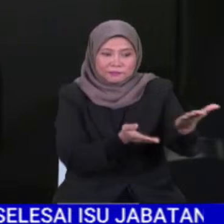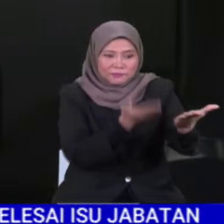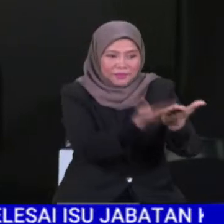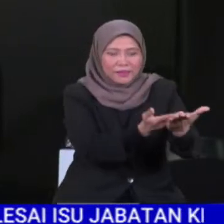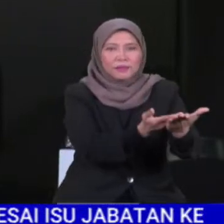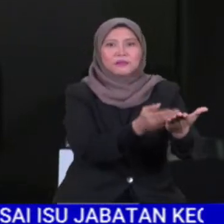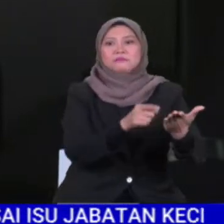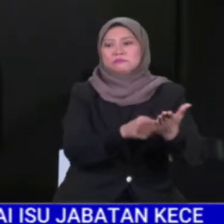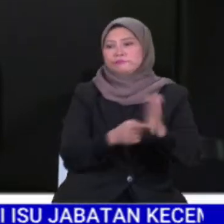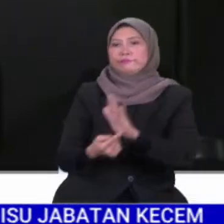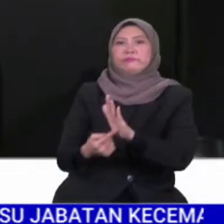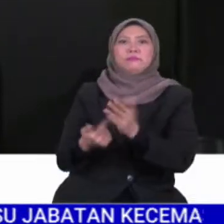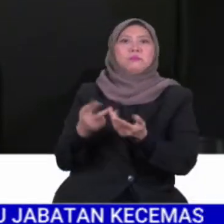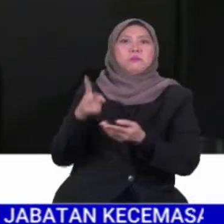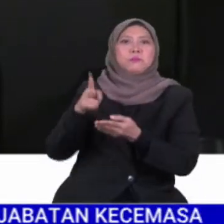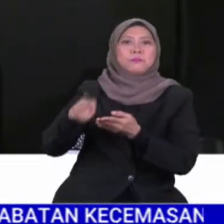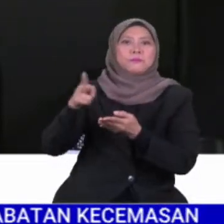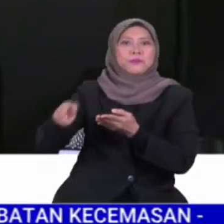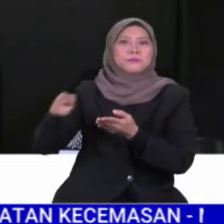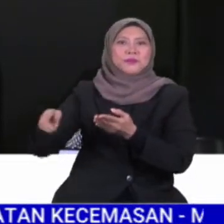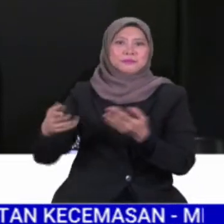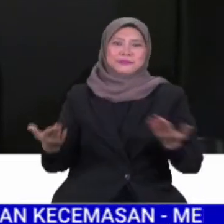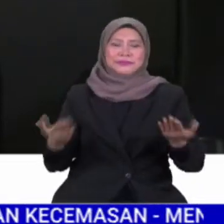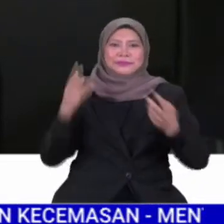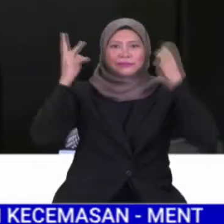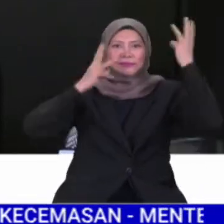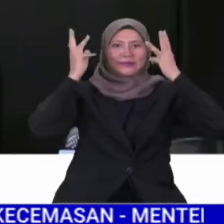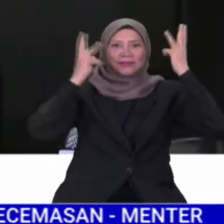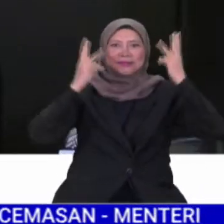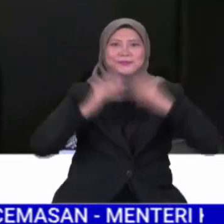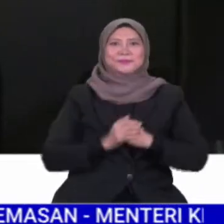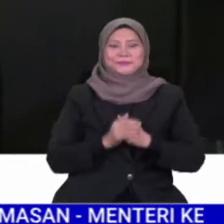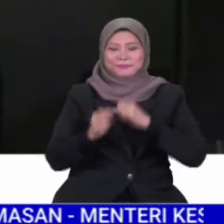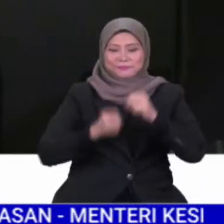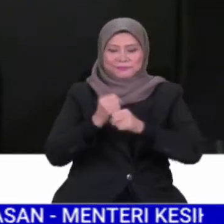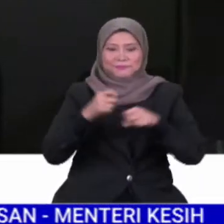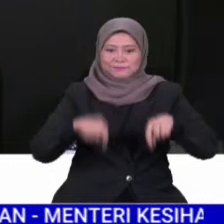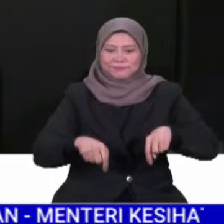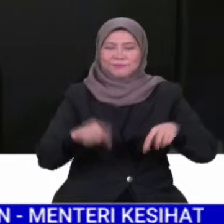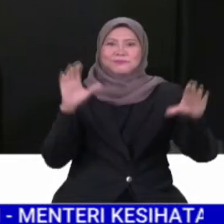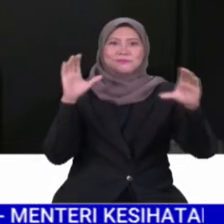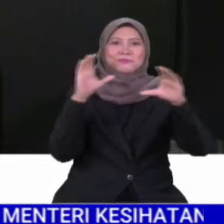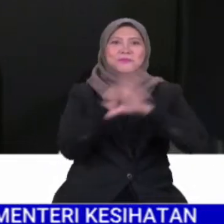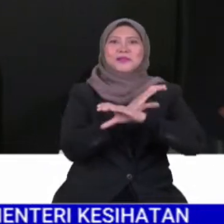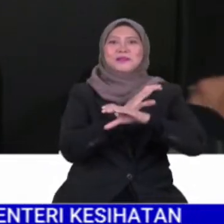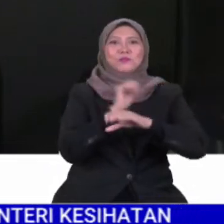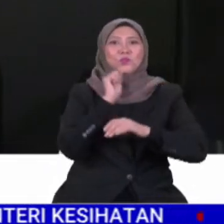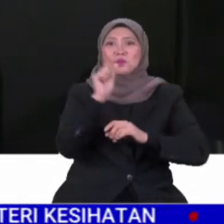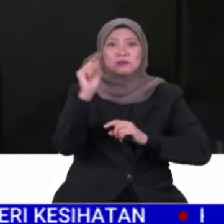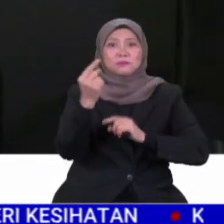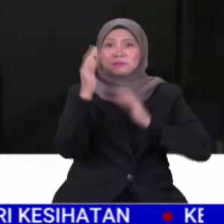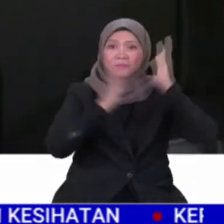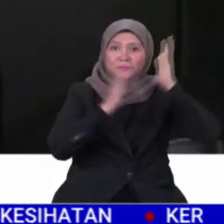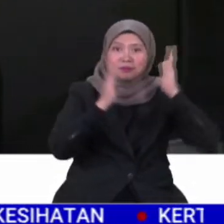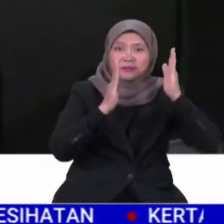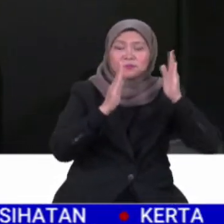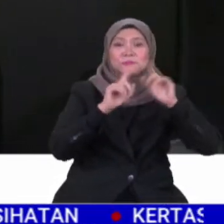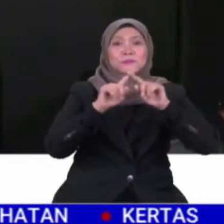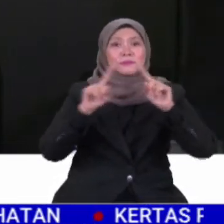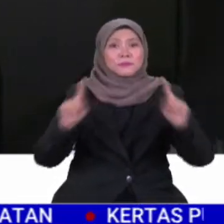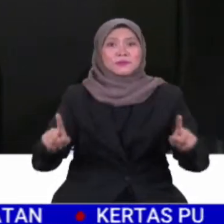Kerana seperti yang kita semua sedia maklum, tahun ini adalah tahun yang mencabar bukan sahaja untuk Malaysia,